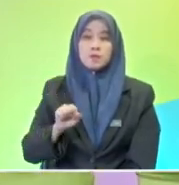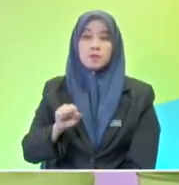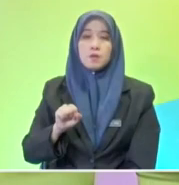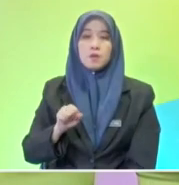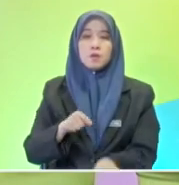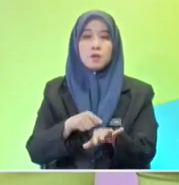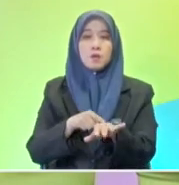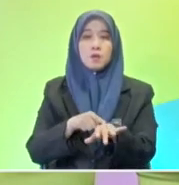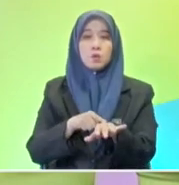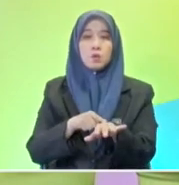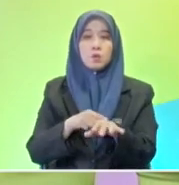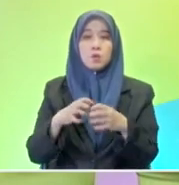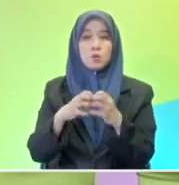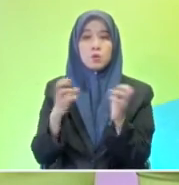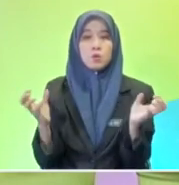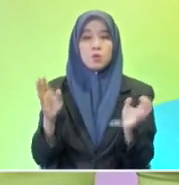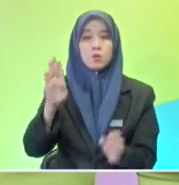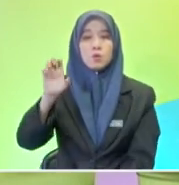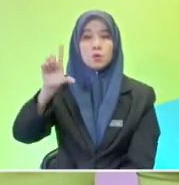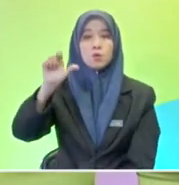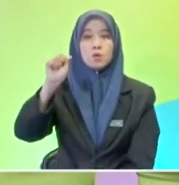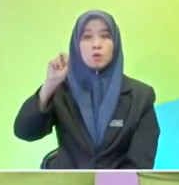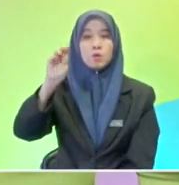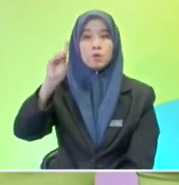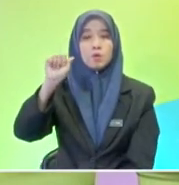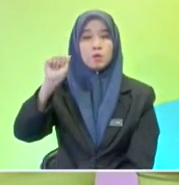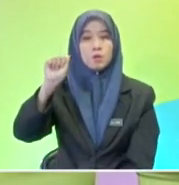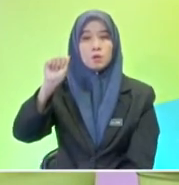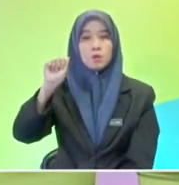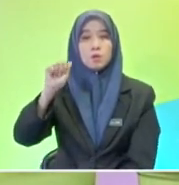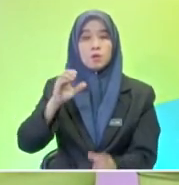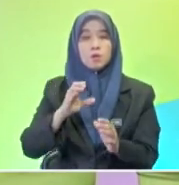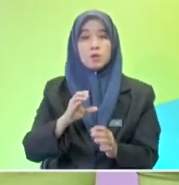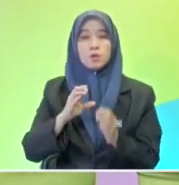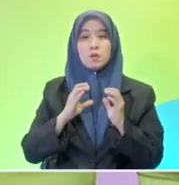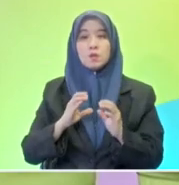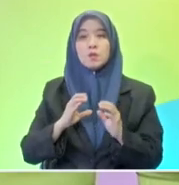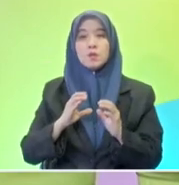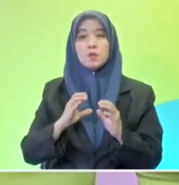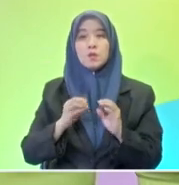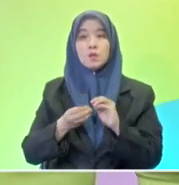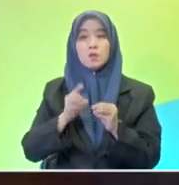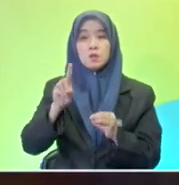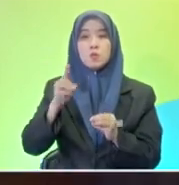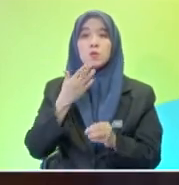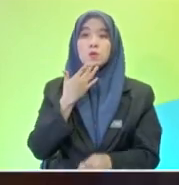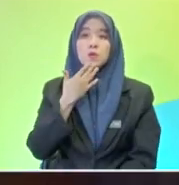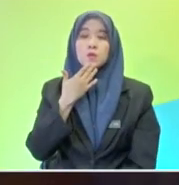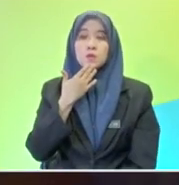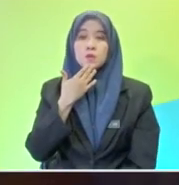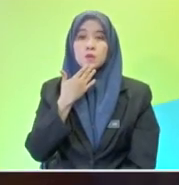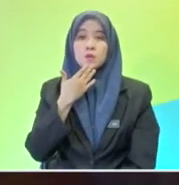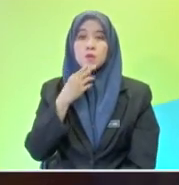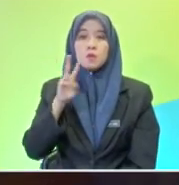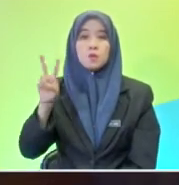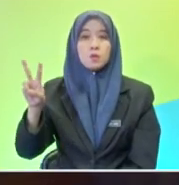durian Belanda oke oke ini ciri yang pertama t ciri Apa murid-murid ciri warna Oke kita pergi ciri yang